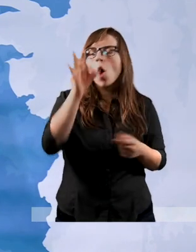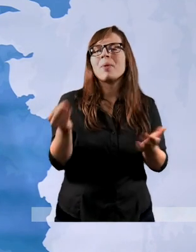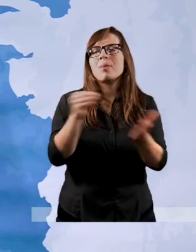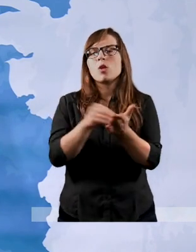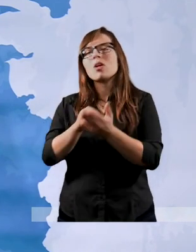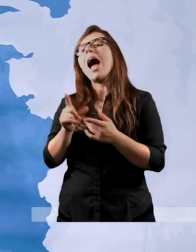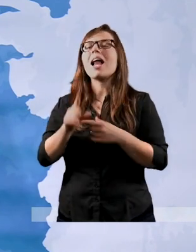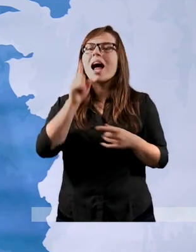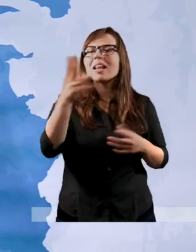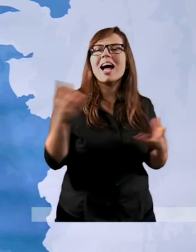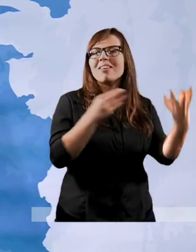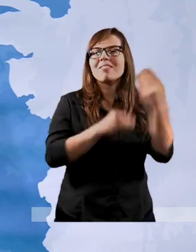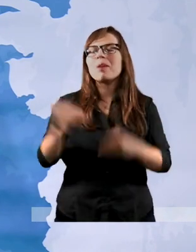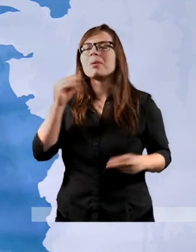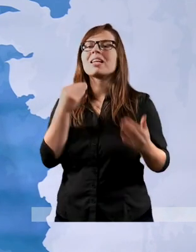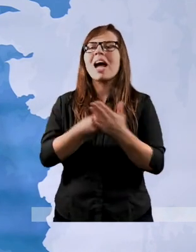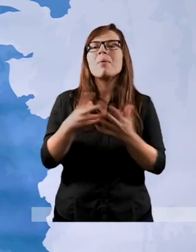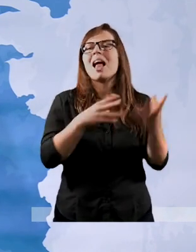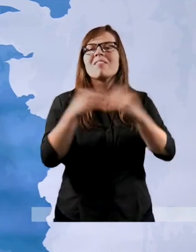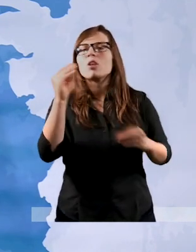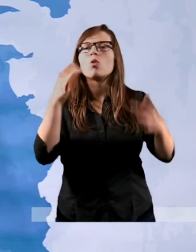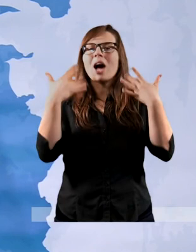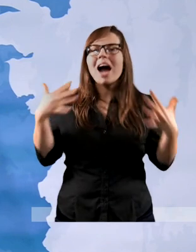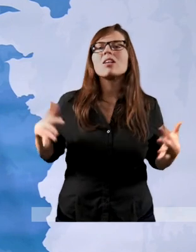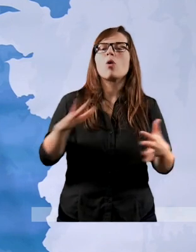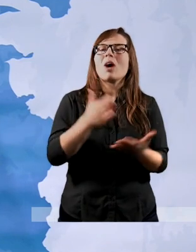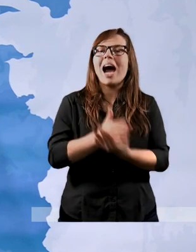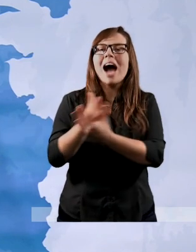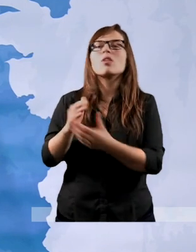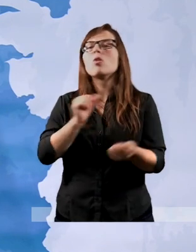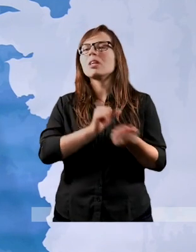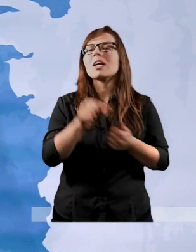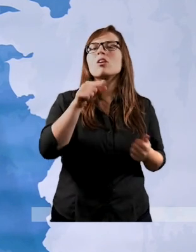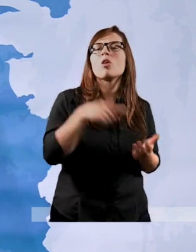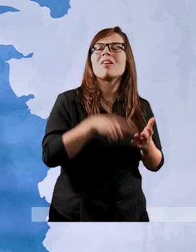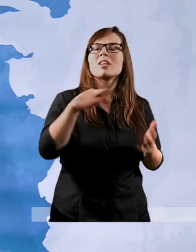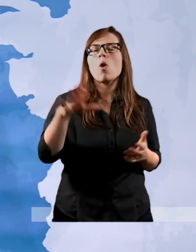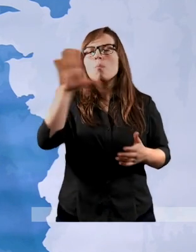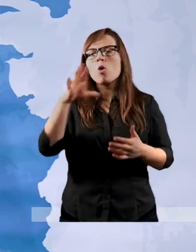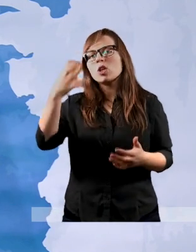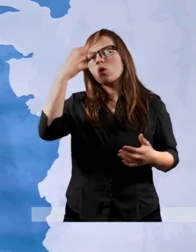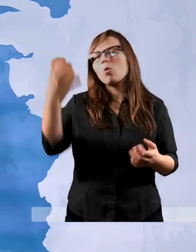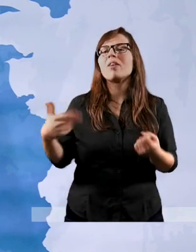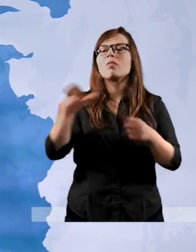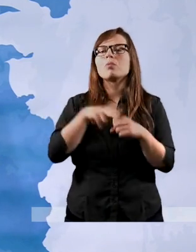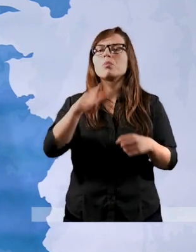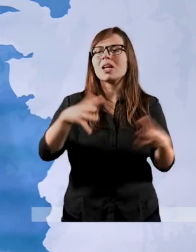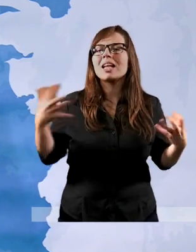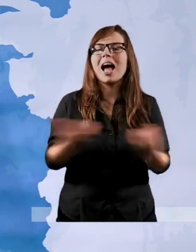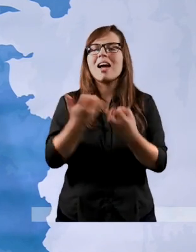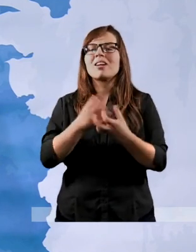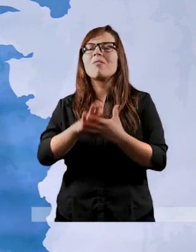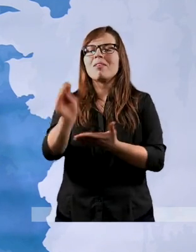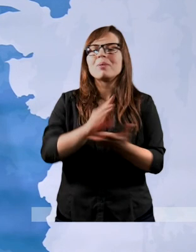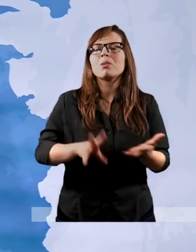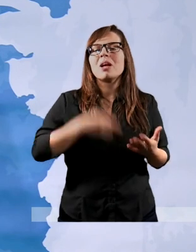dodatkiem, ale największym skarbem, największą radością, największą radą jest właśnie to Boże Królestwo, które też znajdujemy